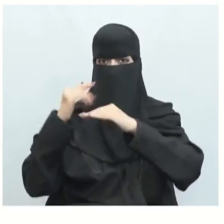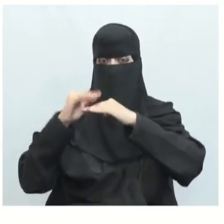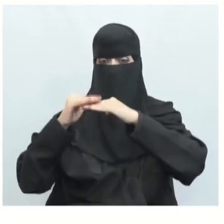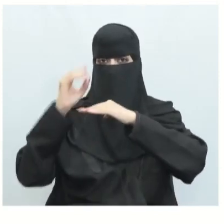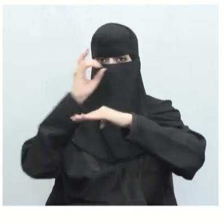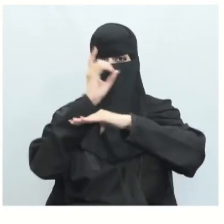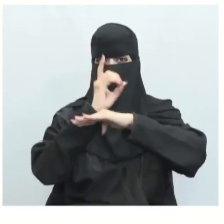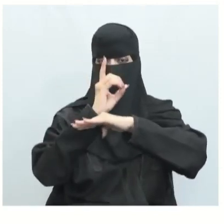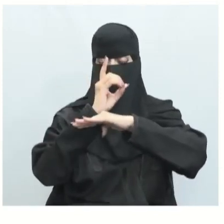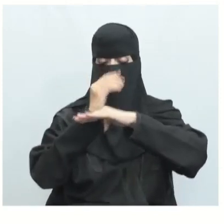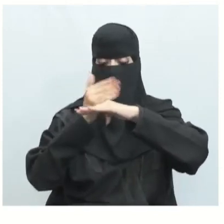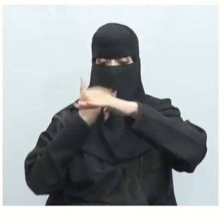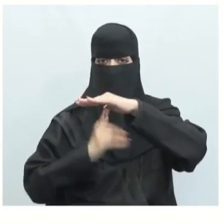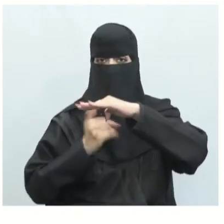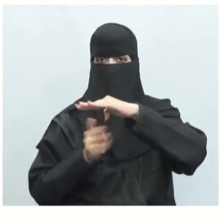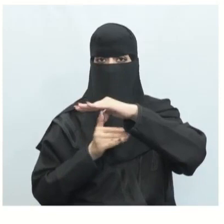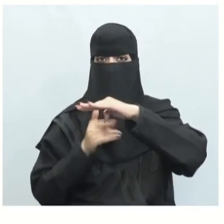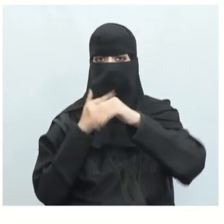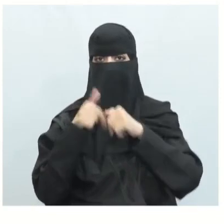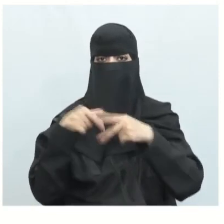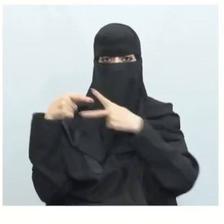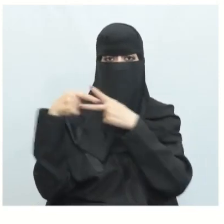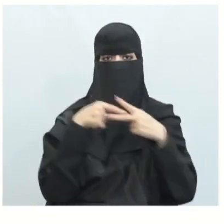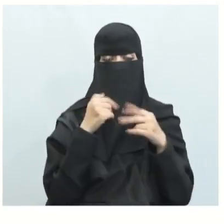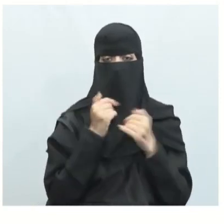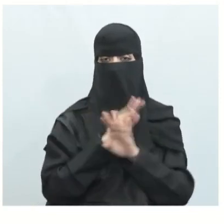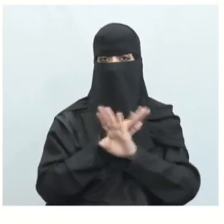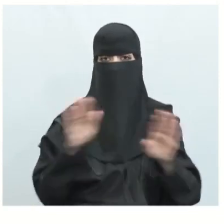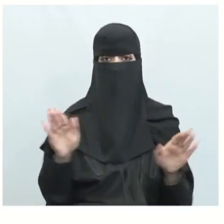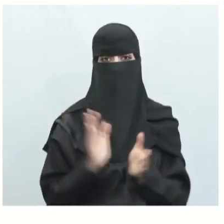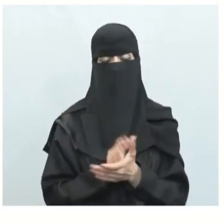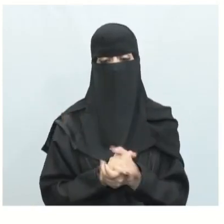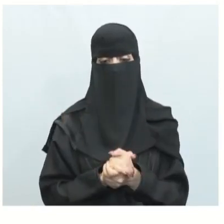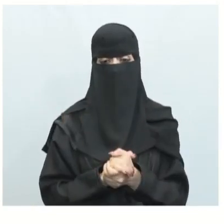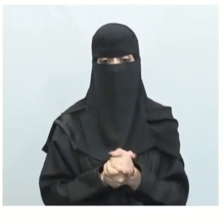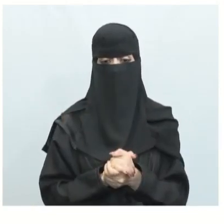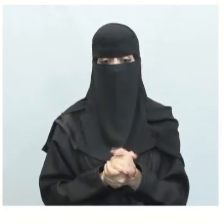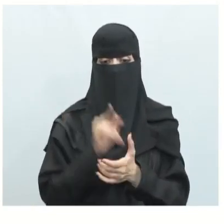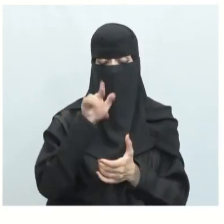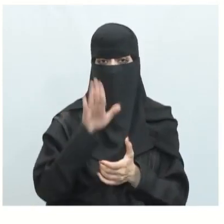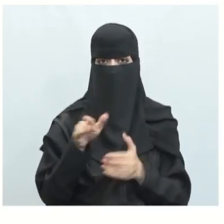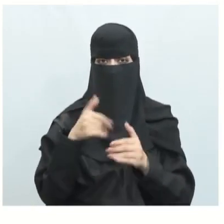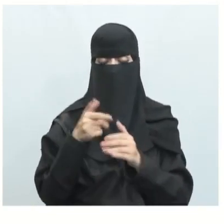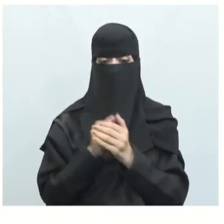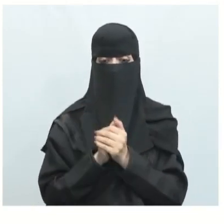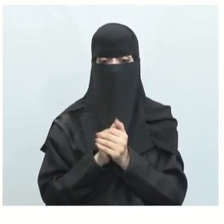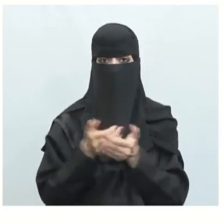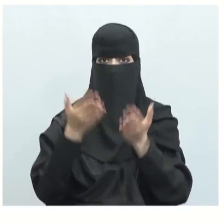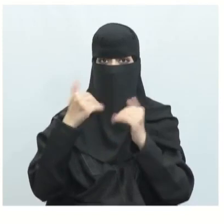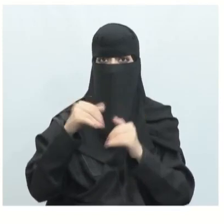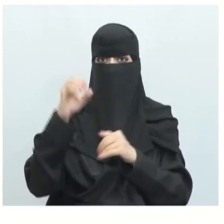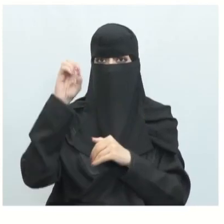اي اسهم خارجه لا يوجد اي اسهم خارجه من الدي